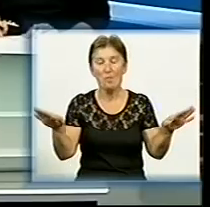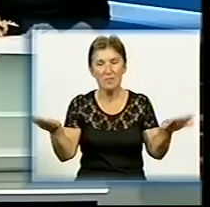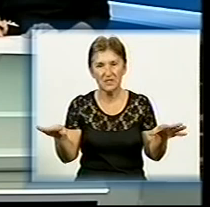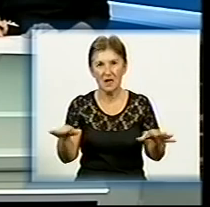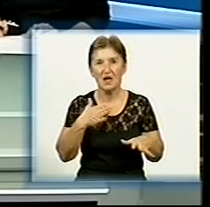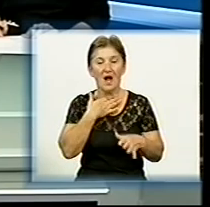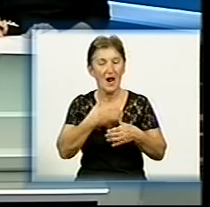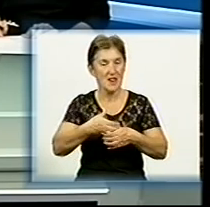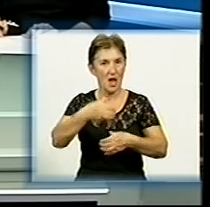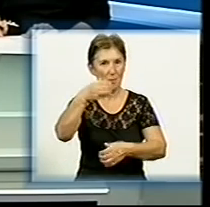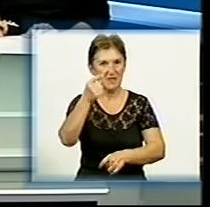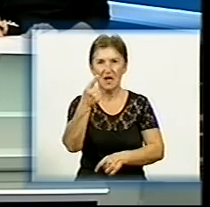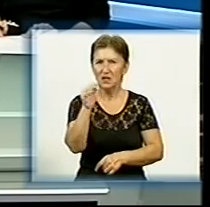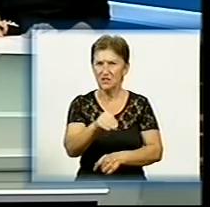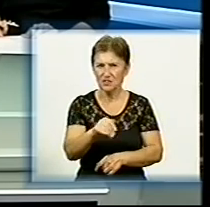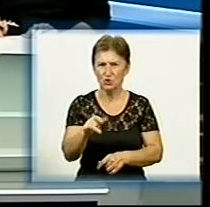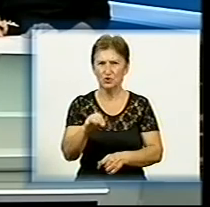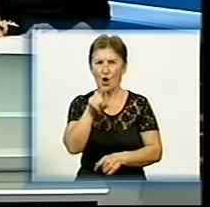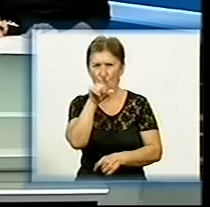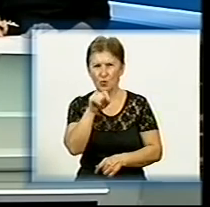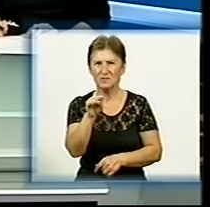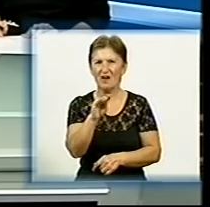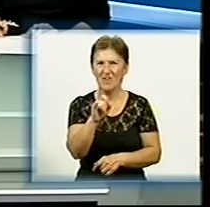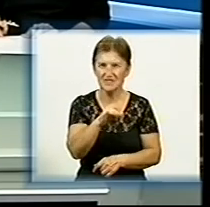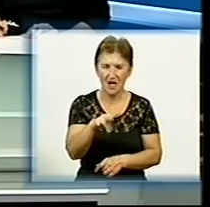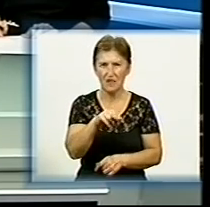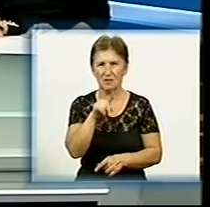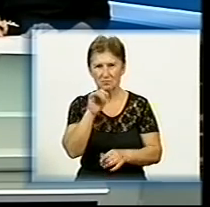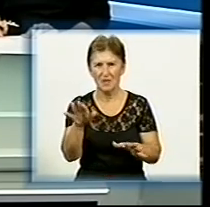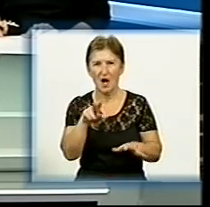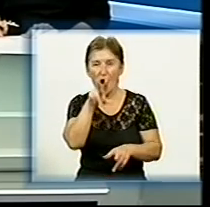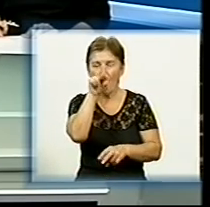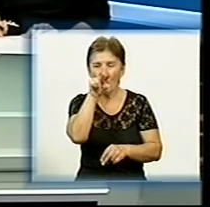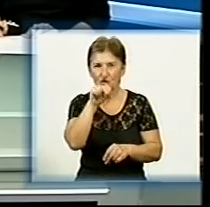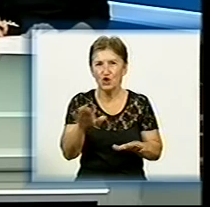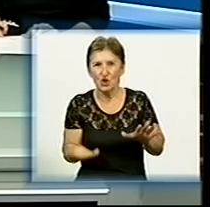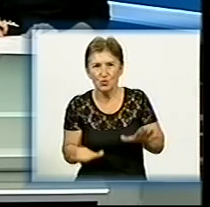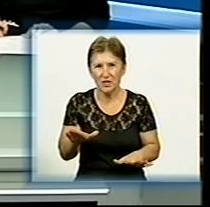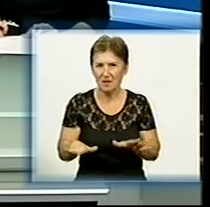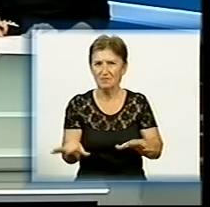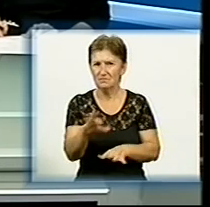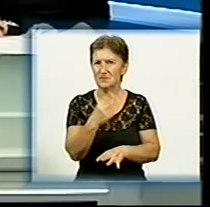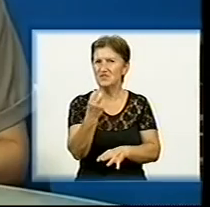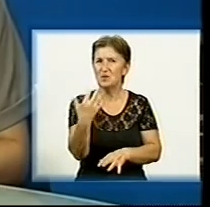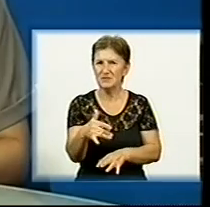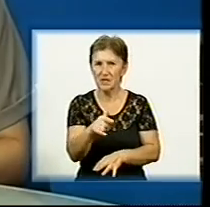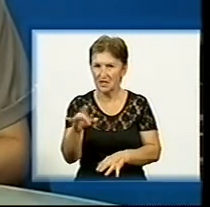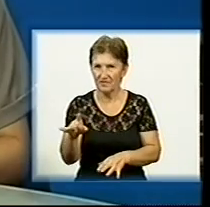це 1000 гривень, гуси, фазан, куріпка – 500 і качки і лиски – це 250 гривень. А якщо